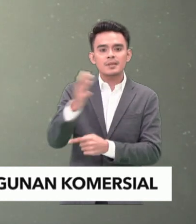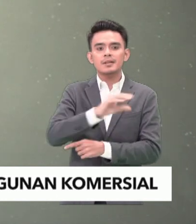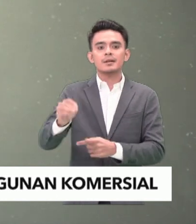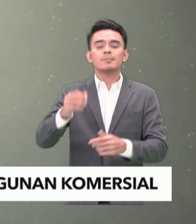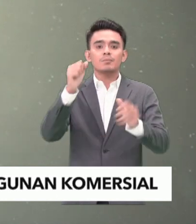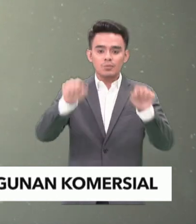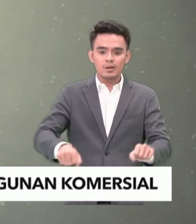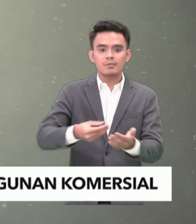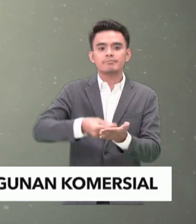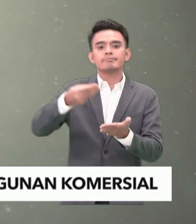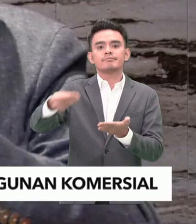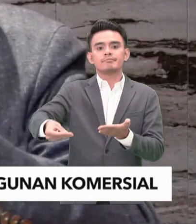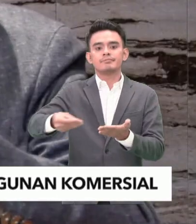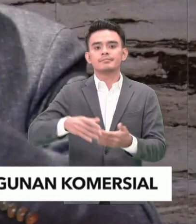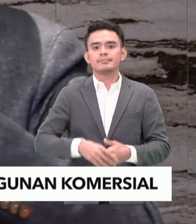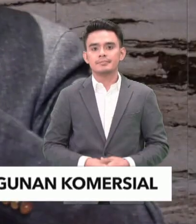mampu milik juga